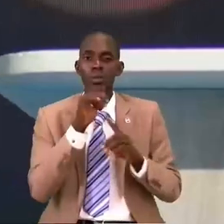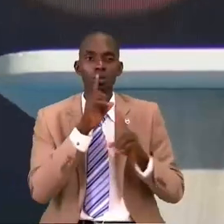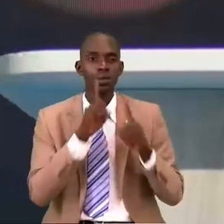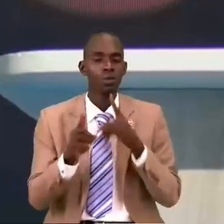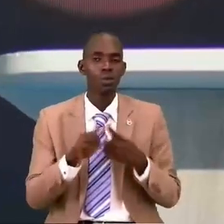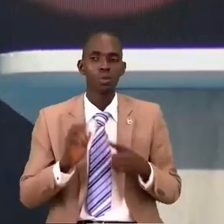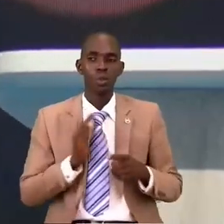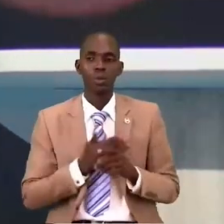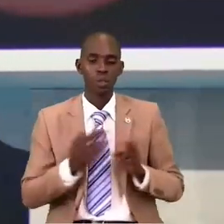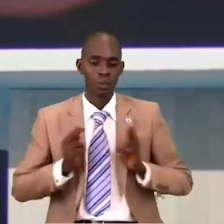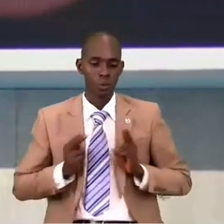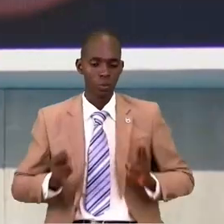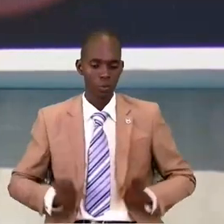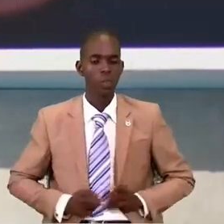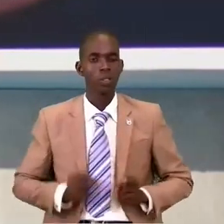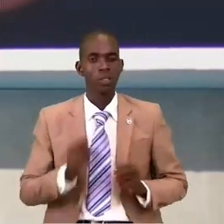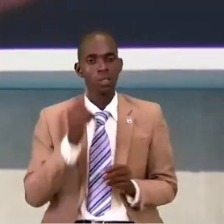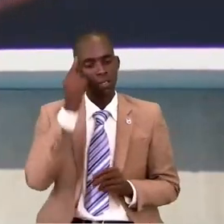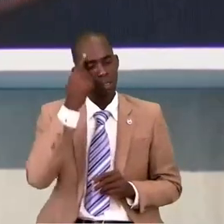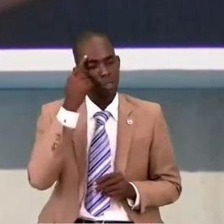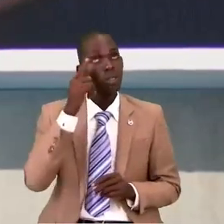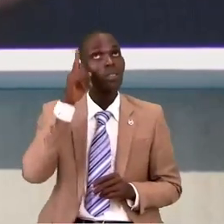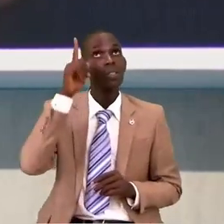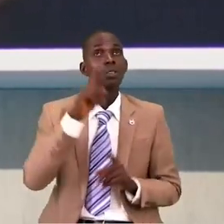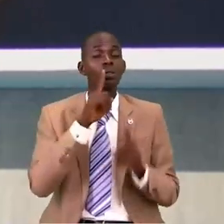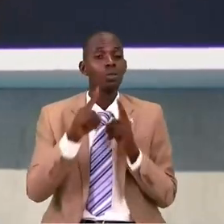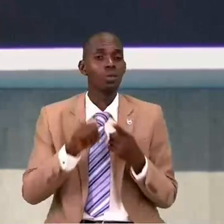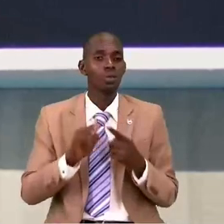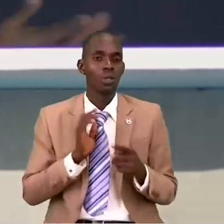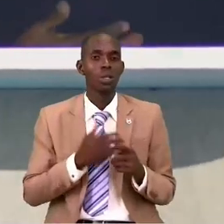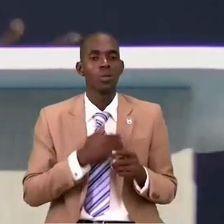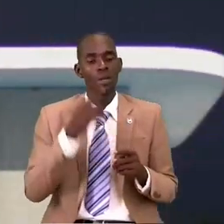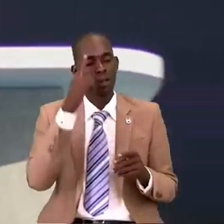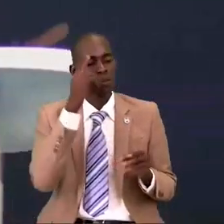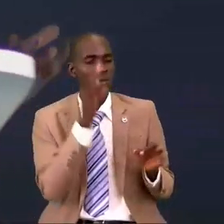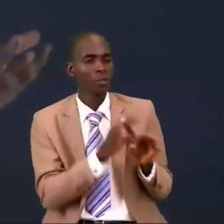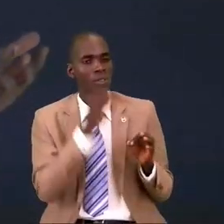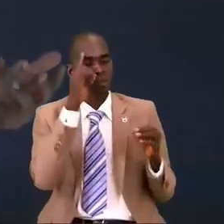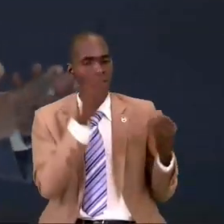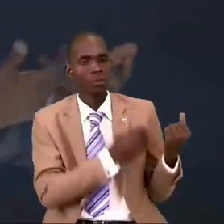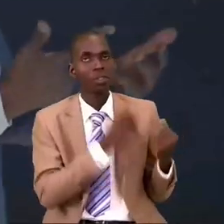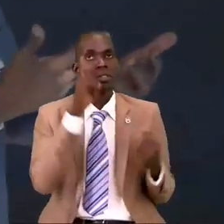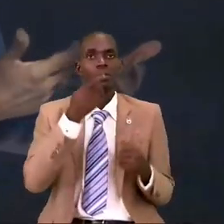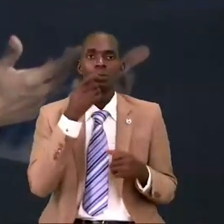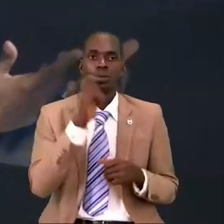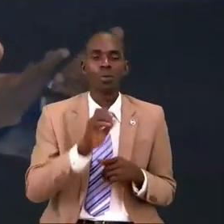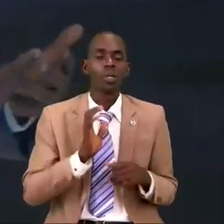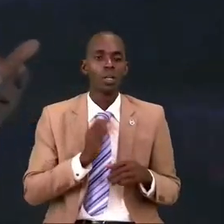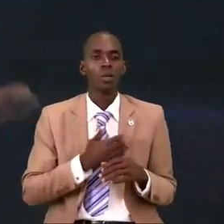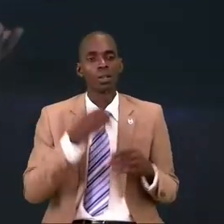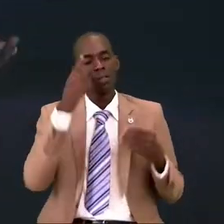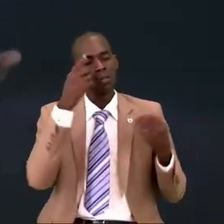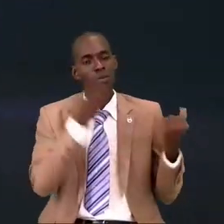foi. Il commande à notre foi. Et quand Dieu te donne un commandement, tu dois avoir foi pour recevoir